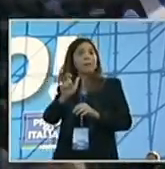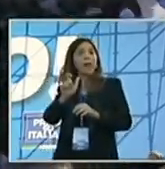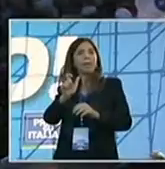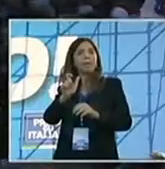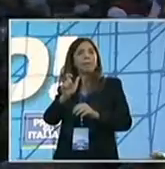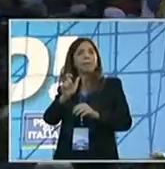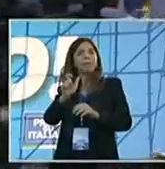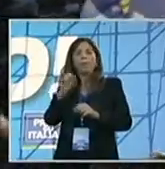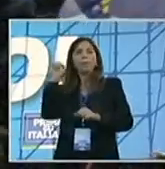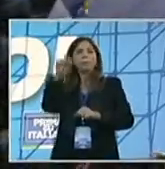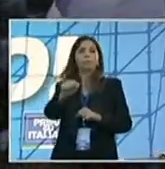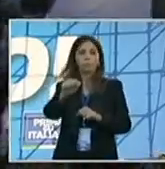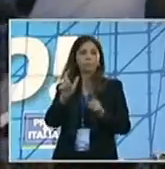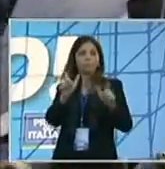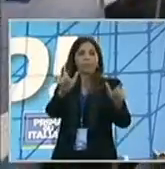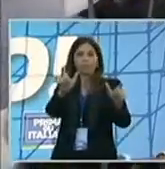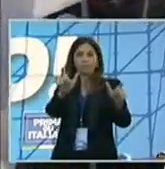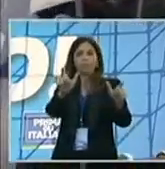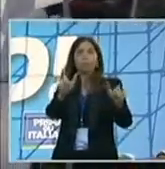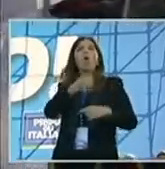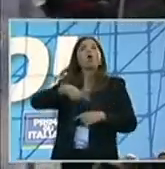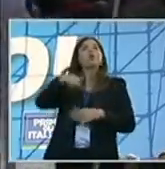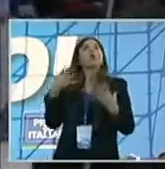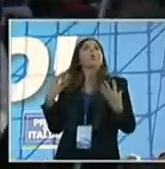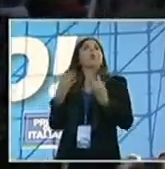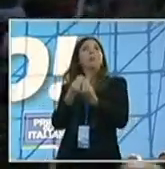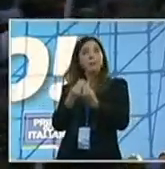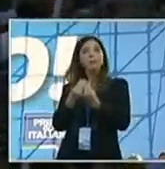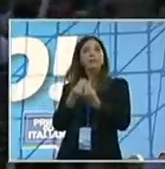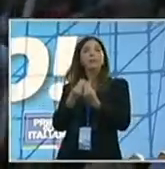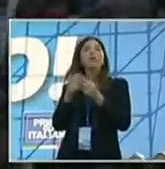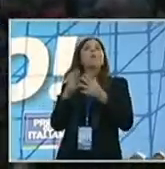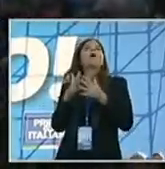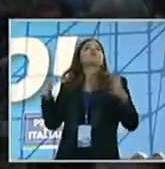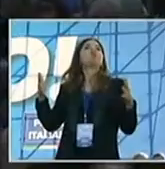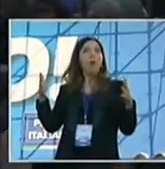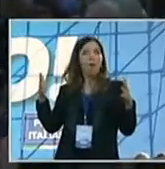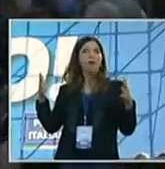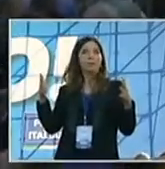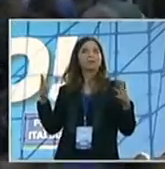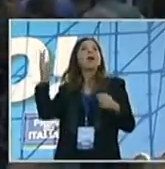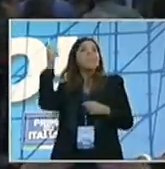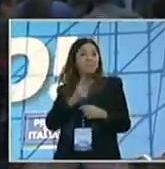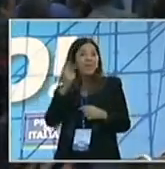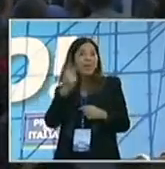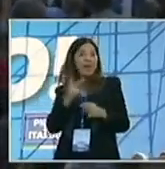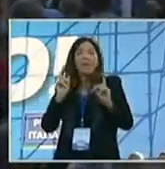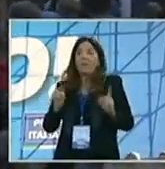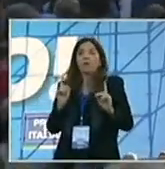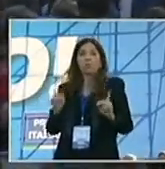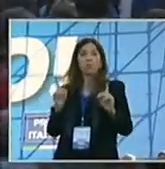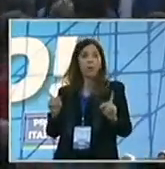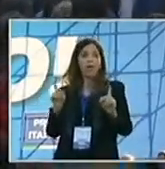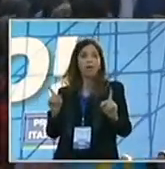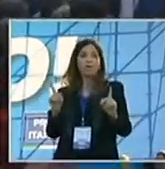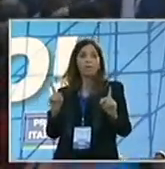Perché noi uniti siamo la maggioranza vera e naturale